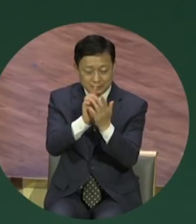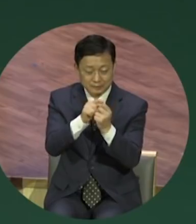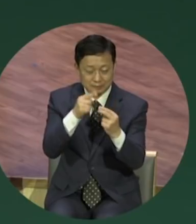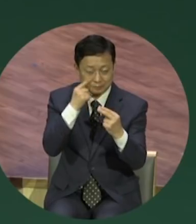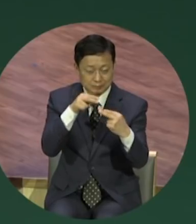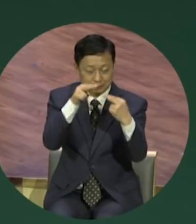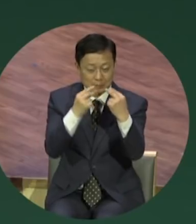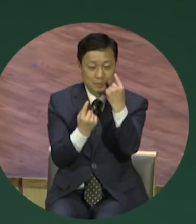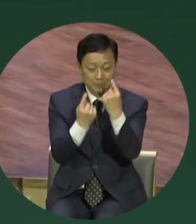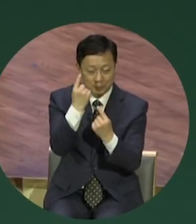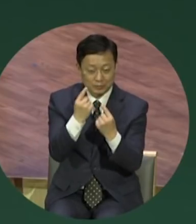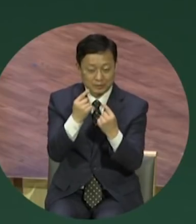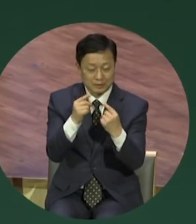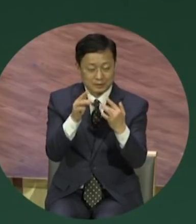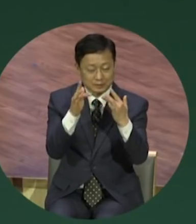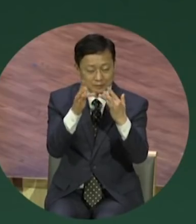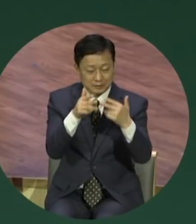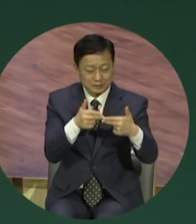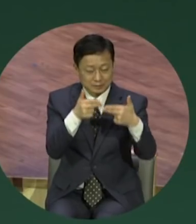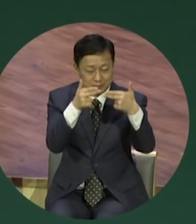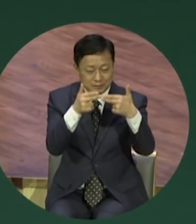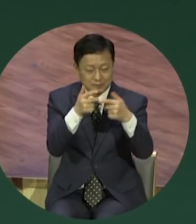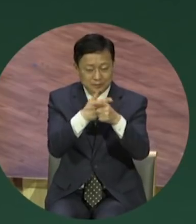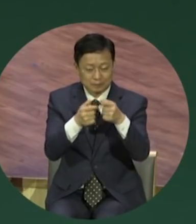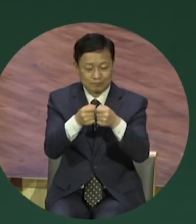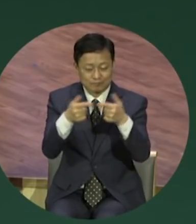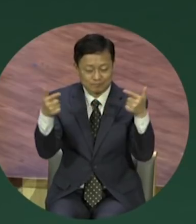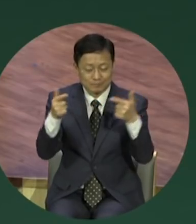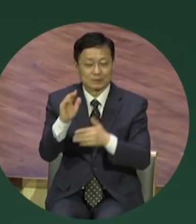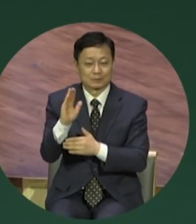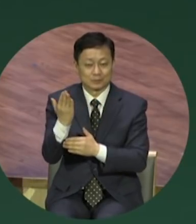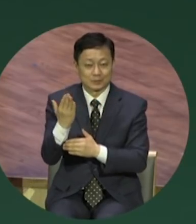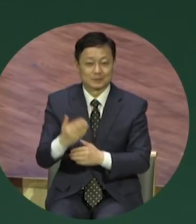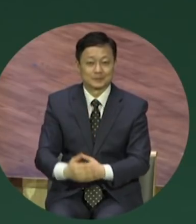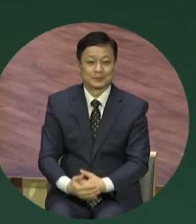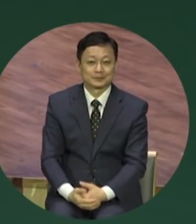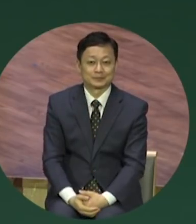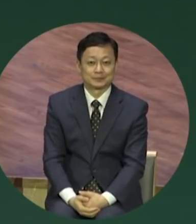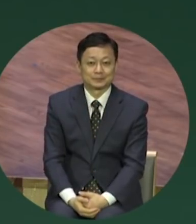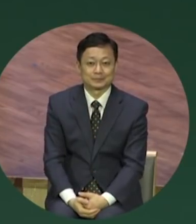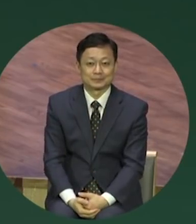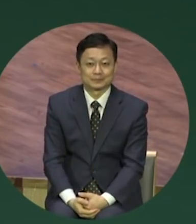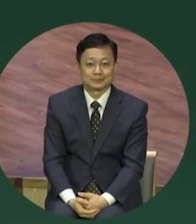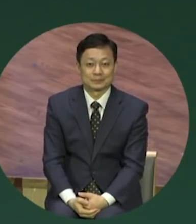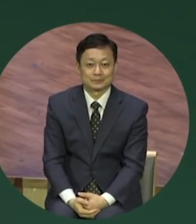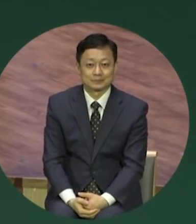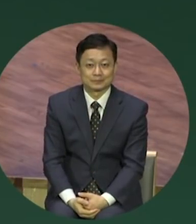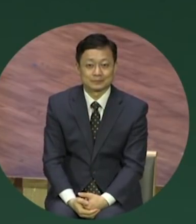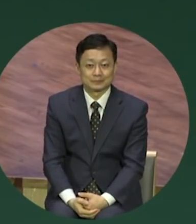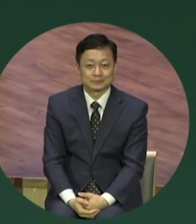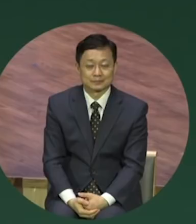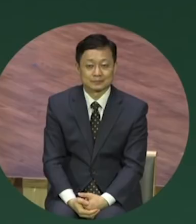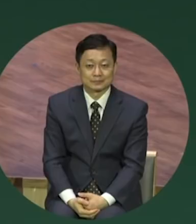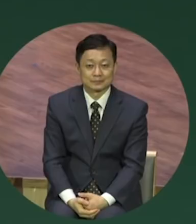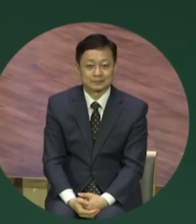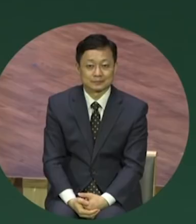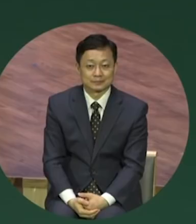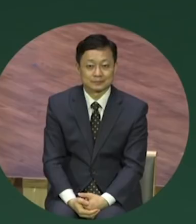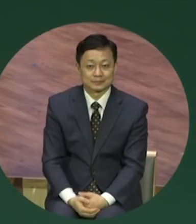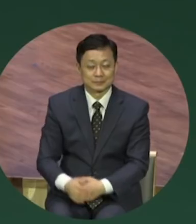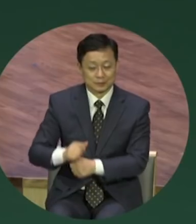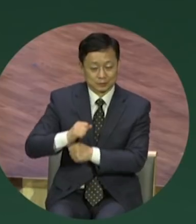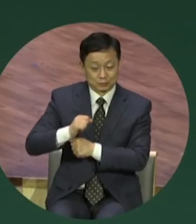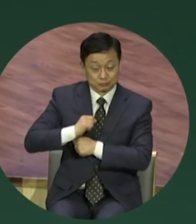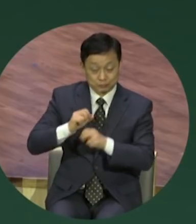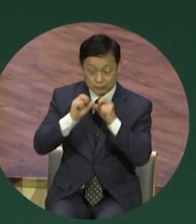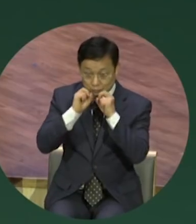because once the fourth IR begins, well, the era of contact-free communication will dawn upon us. 그래서 우리 군성교에서도 좀